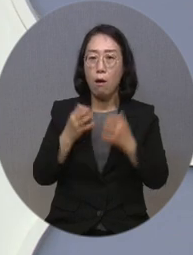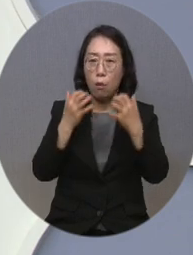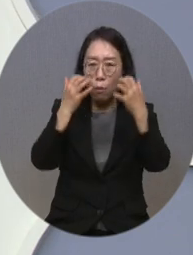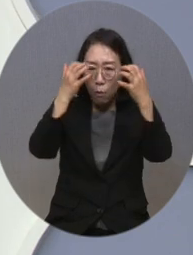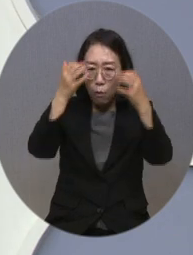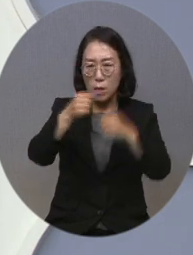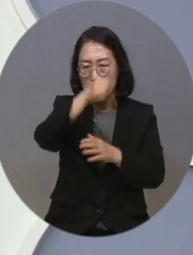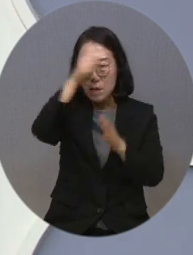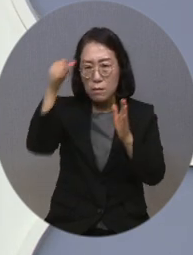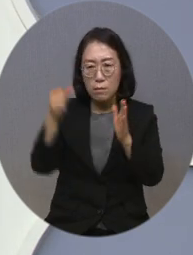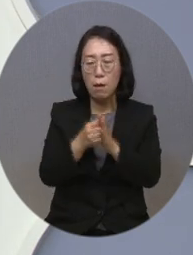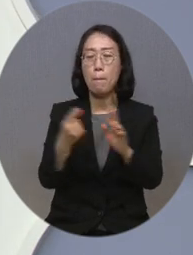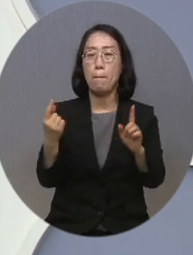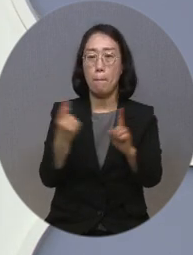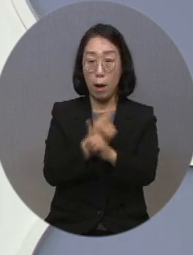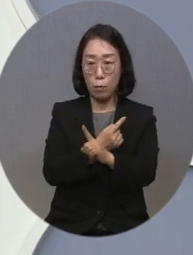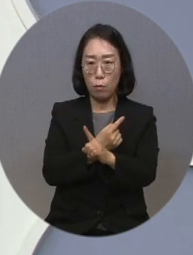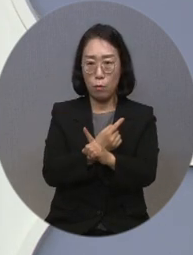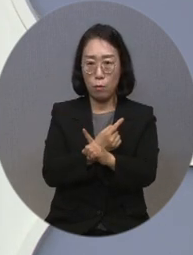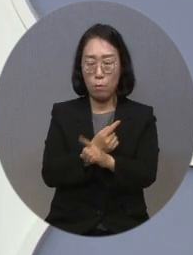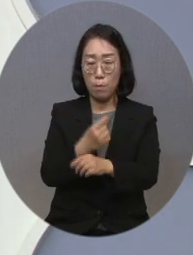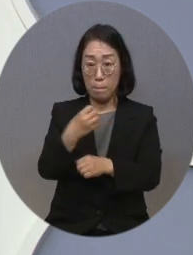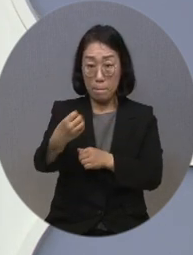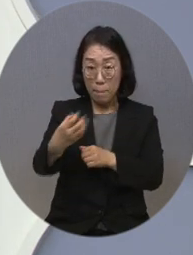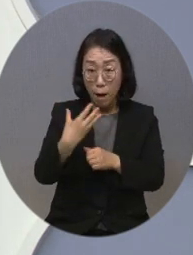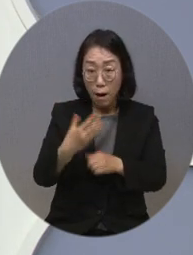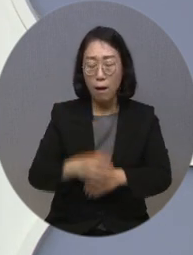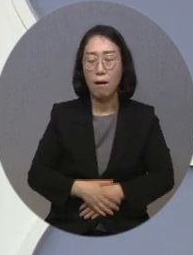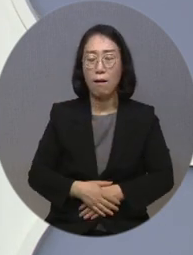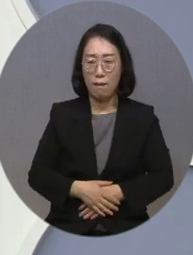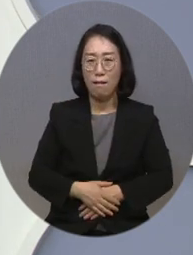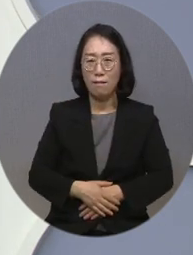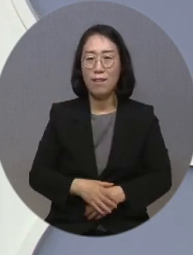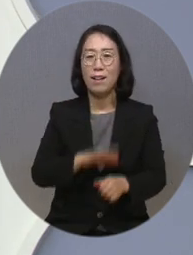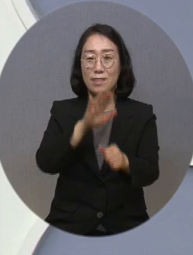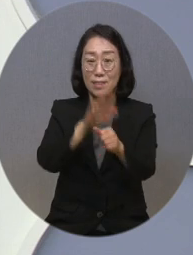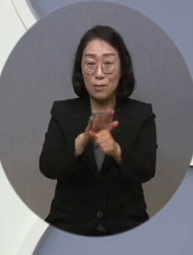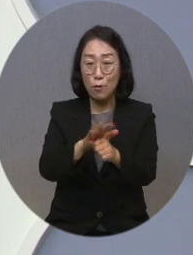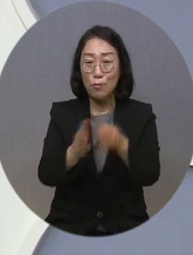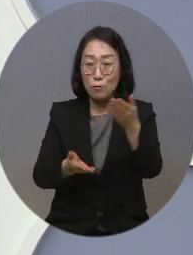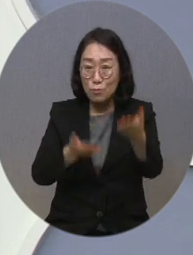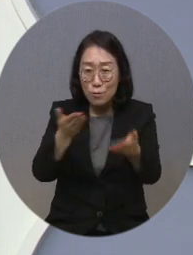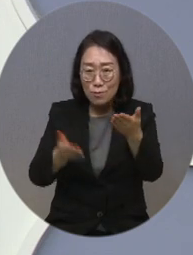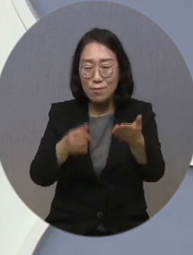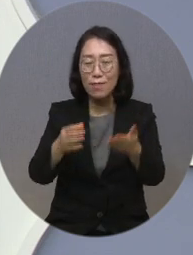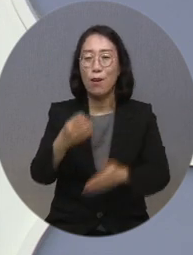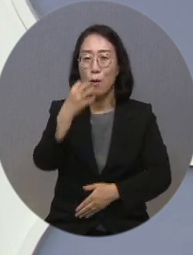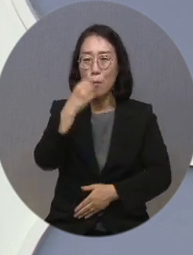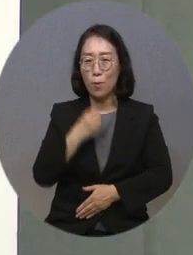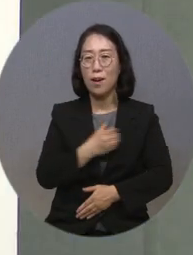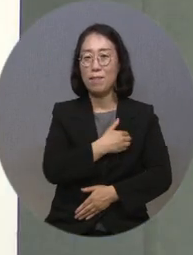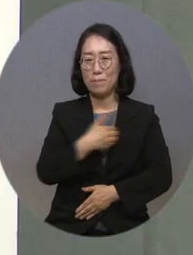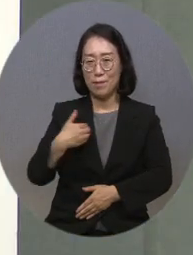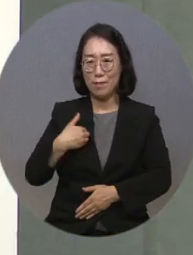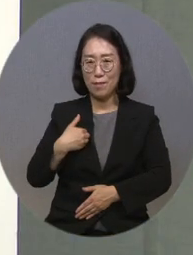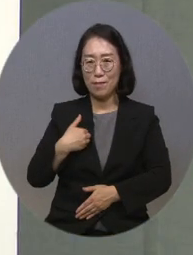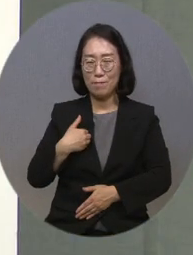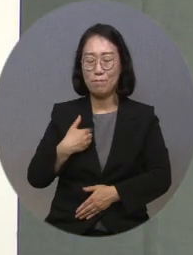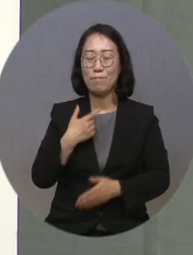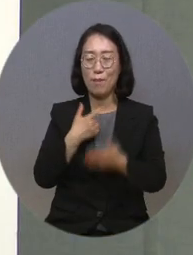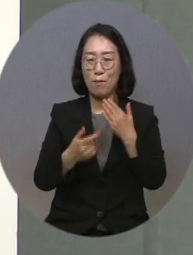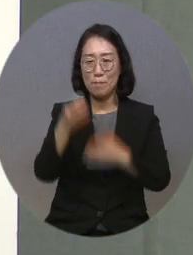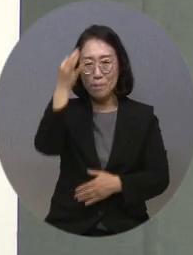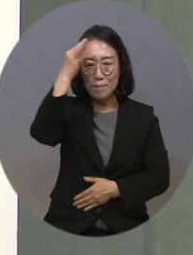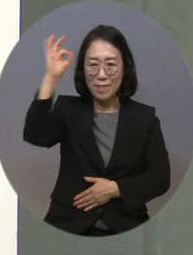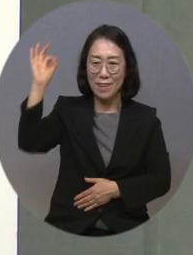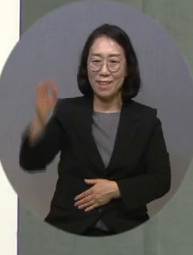인생을 바꿨다고 하니까 정말 저도 그 지원을 하면서 그때 보람을 느꼈던 기억이 납니다.